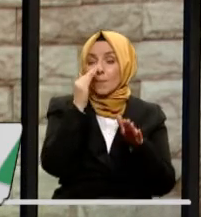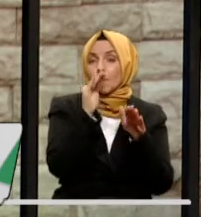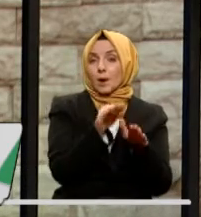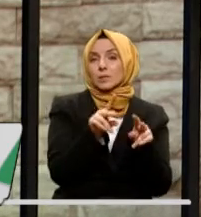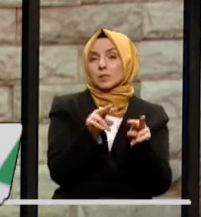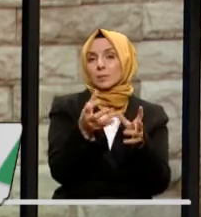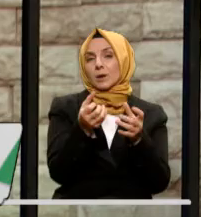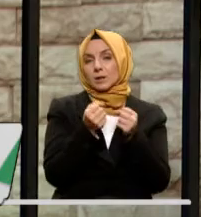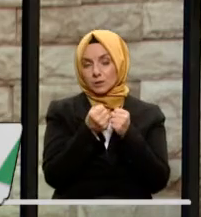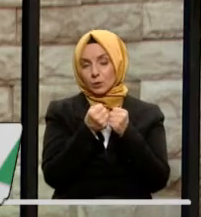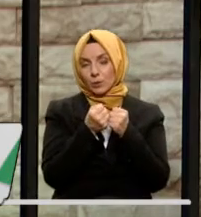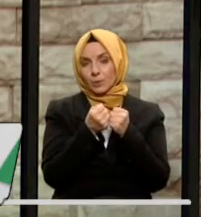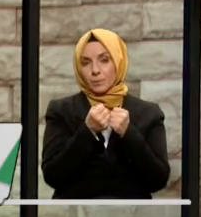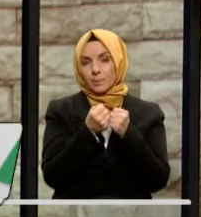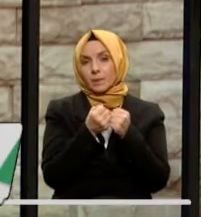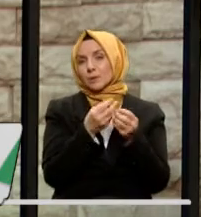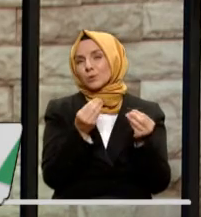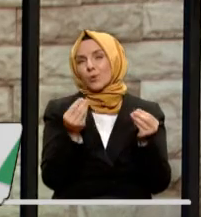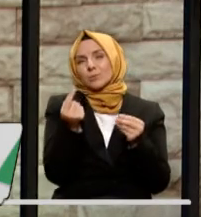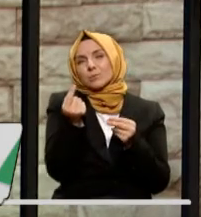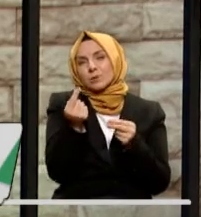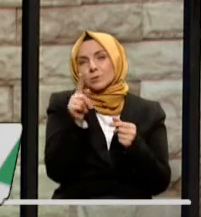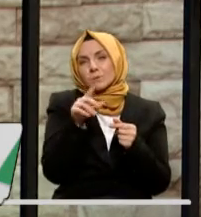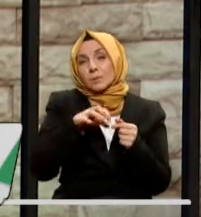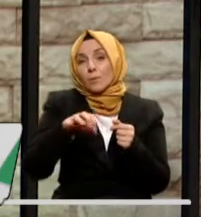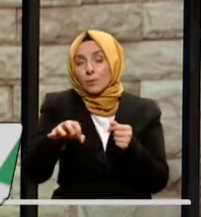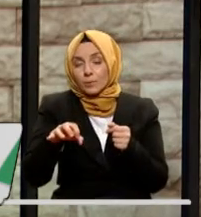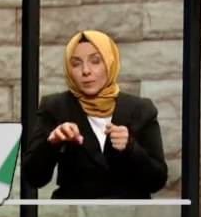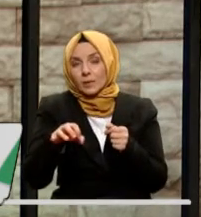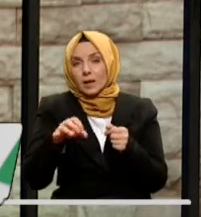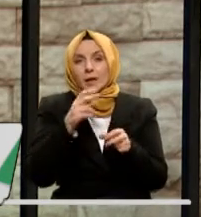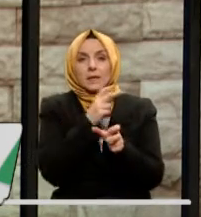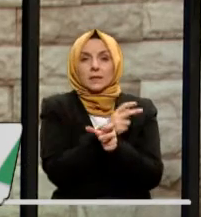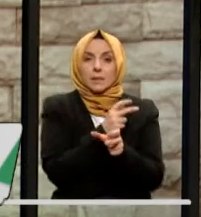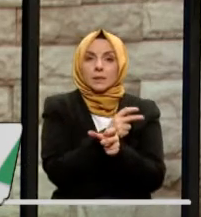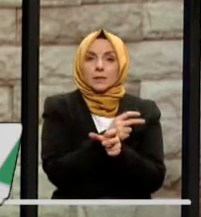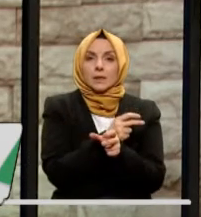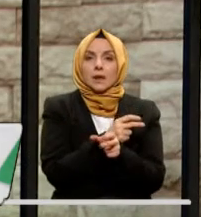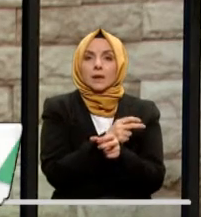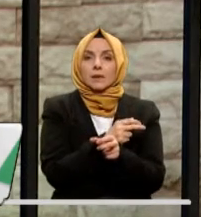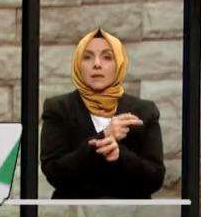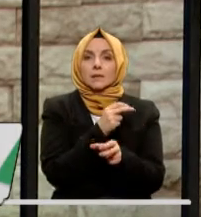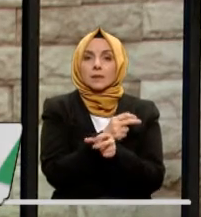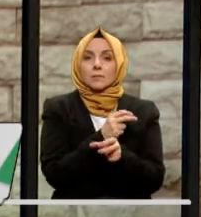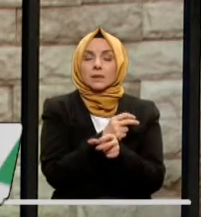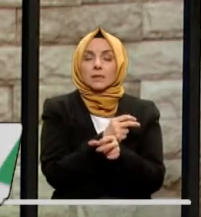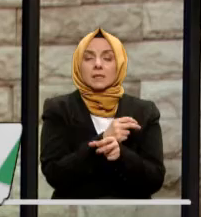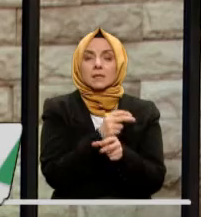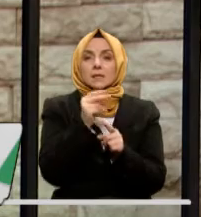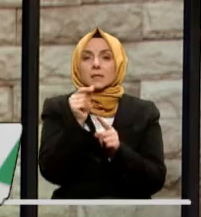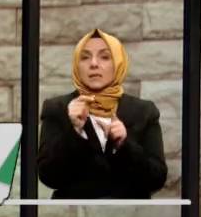aynı yöntemle alınıyor çok küçük bir kısmında da kemik kemikten kemik iliğinden